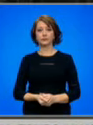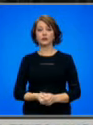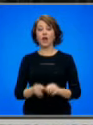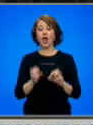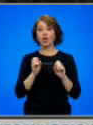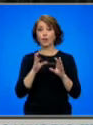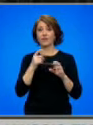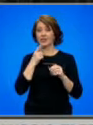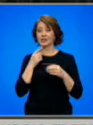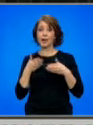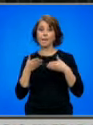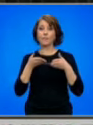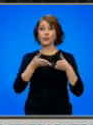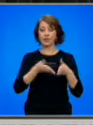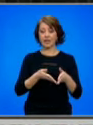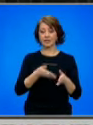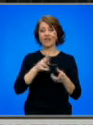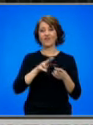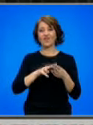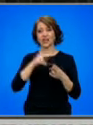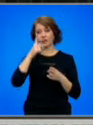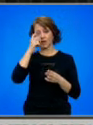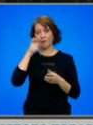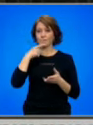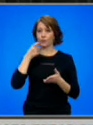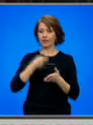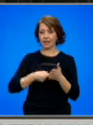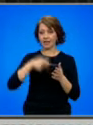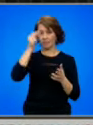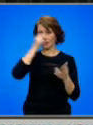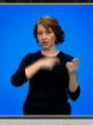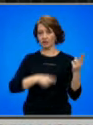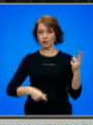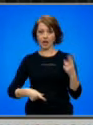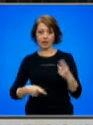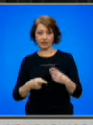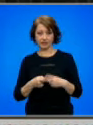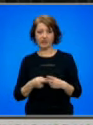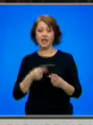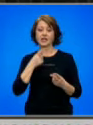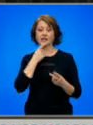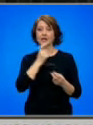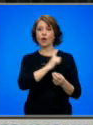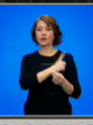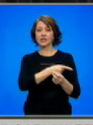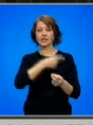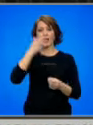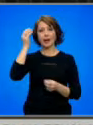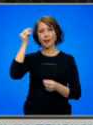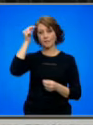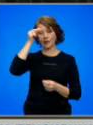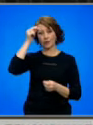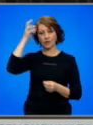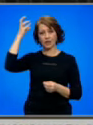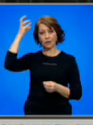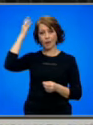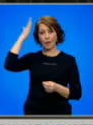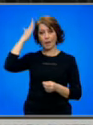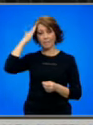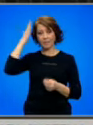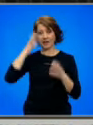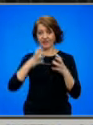Новината за посещението на Весела Чернева в Скопие, потвърдена за БНТ, маркира активната фаза в усилията на българското правителство да динамизира